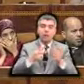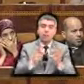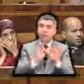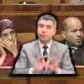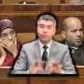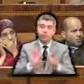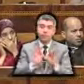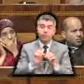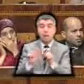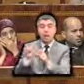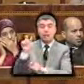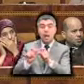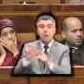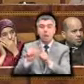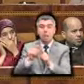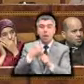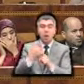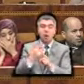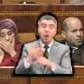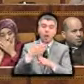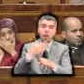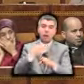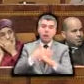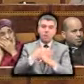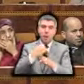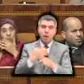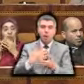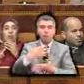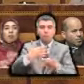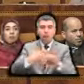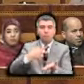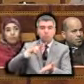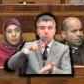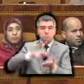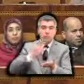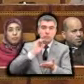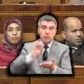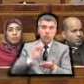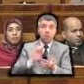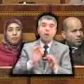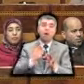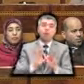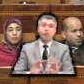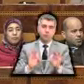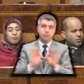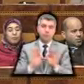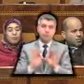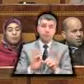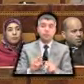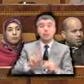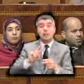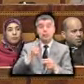للناس اللي رصات عليهم السمساره باستغلال قبل حصولهم على ترخيص مجلس الوصايه. النموذج الثاني من اقليم